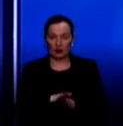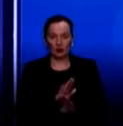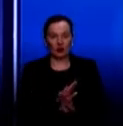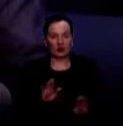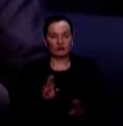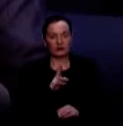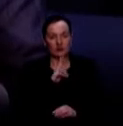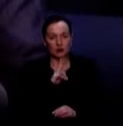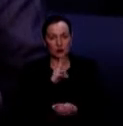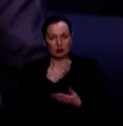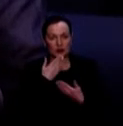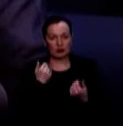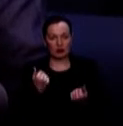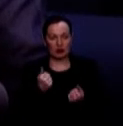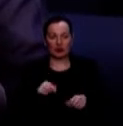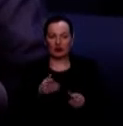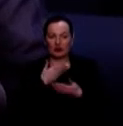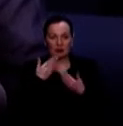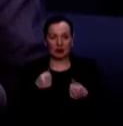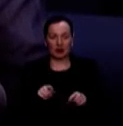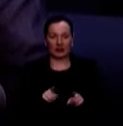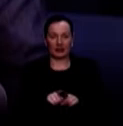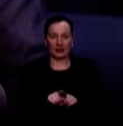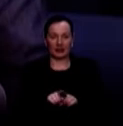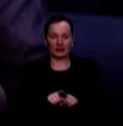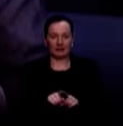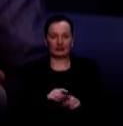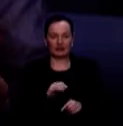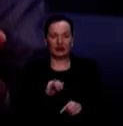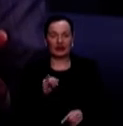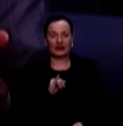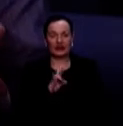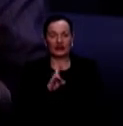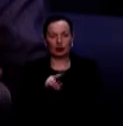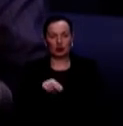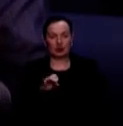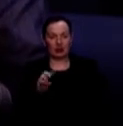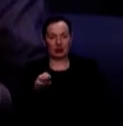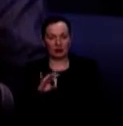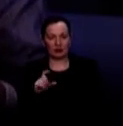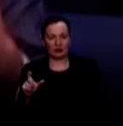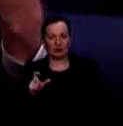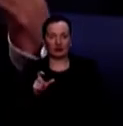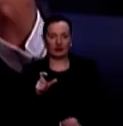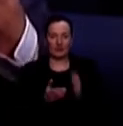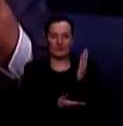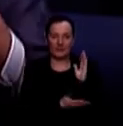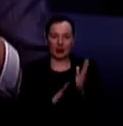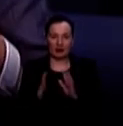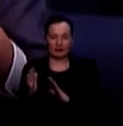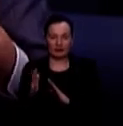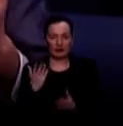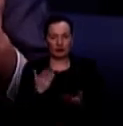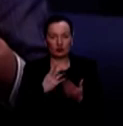Тобто, по суті кажучи, немає таких індустріальних парків. Це питання є, можливо, актуальним, але воно, якщо подивитися,